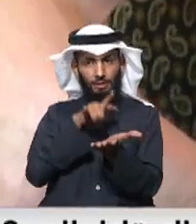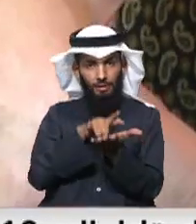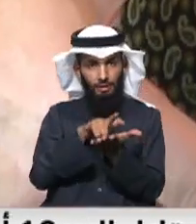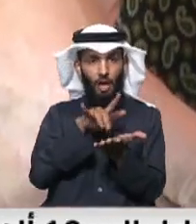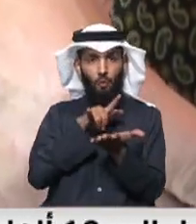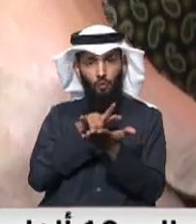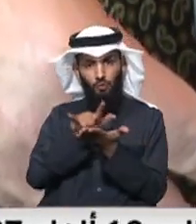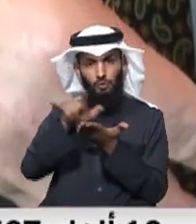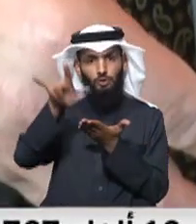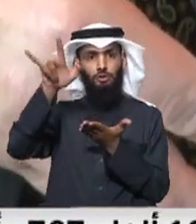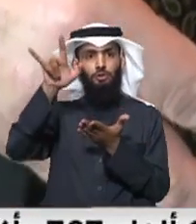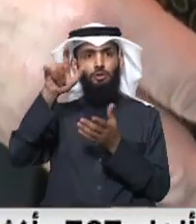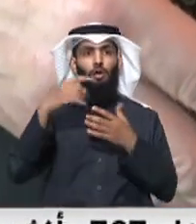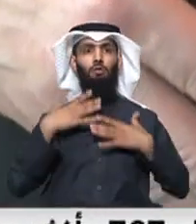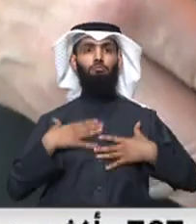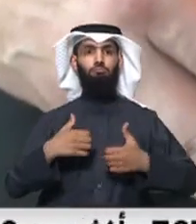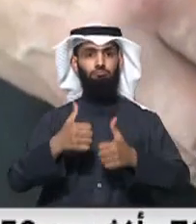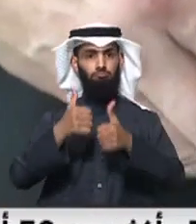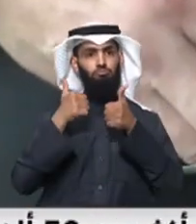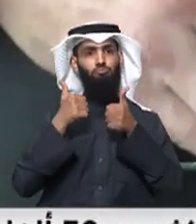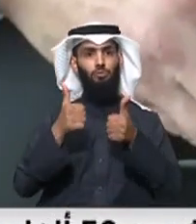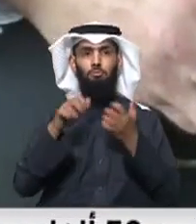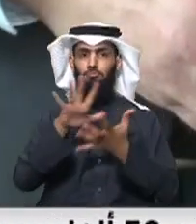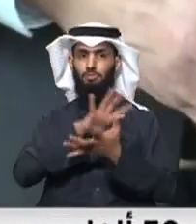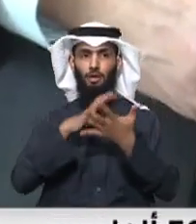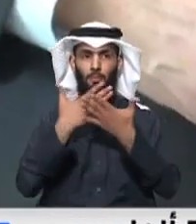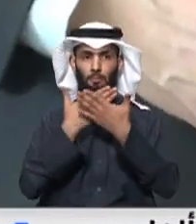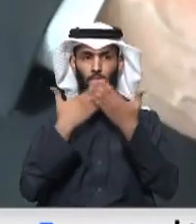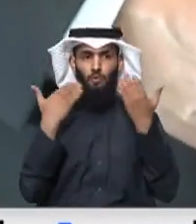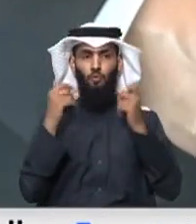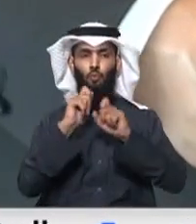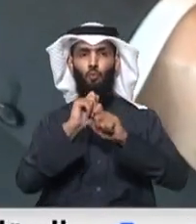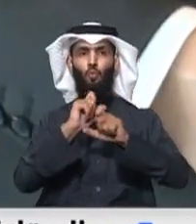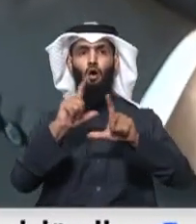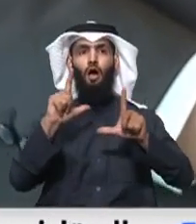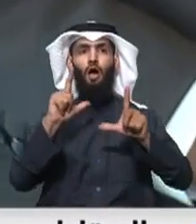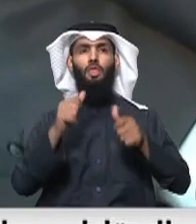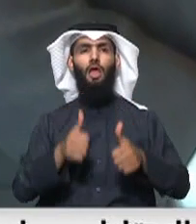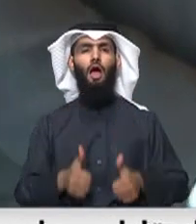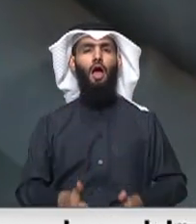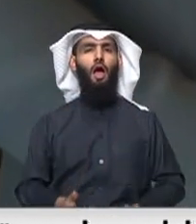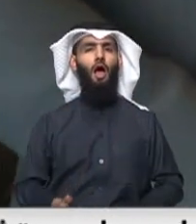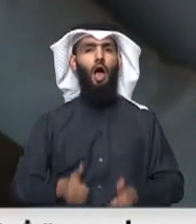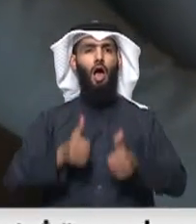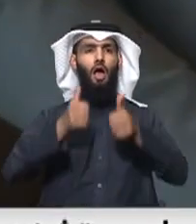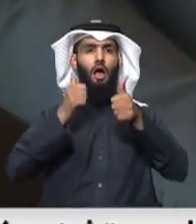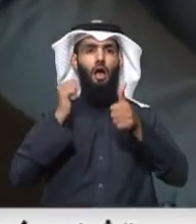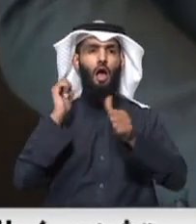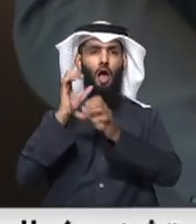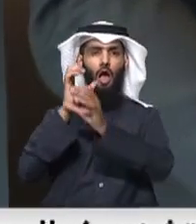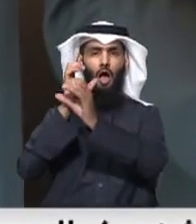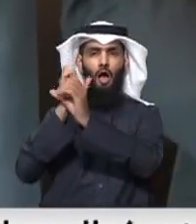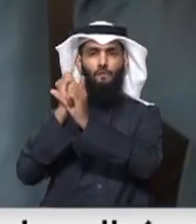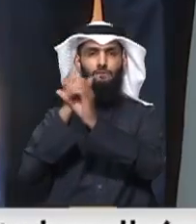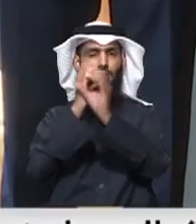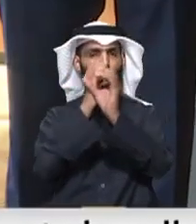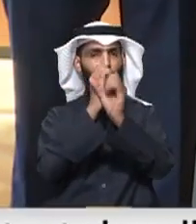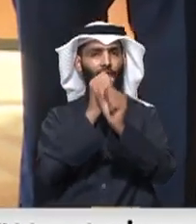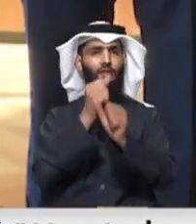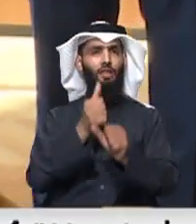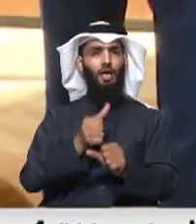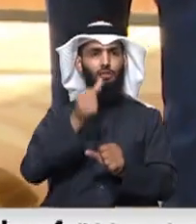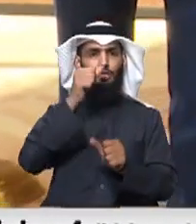الدولي. يذكر أن هذا المشروع سيوفر أقصى درجات الأمن والسلامة للملاحة الجوية وعلى امتداد